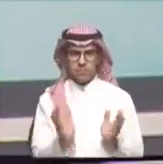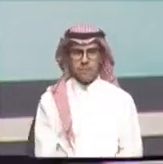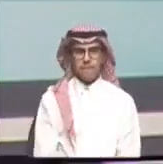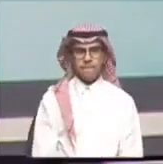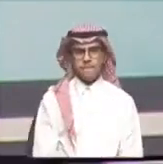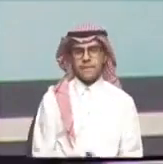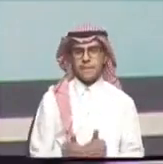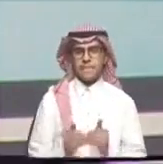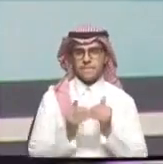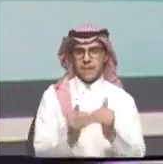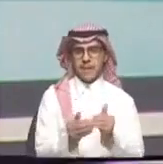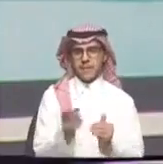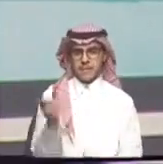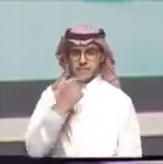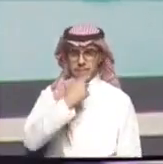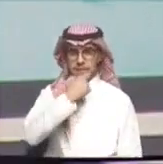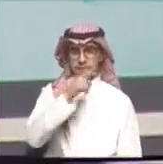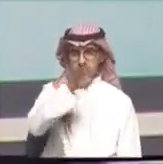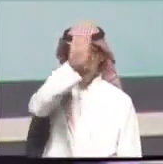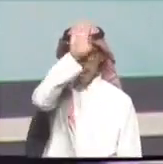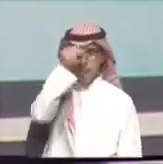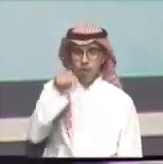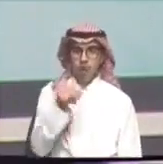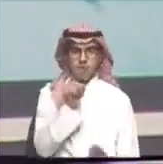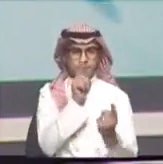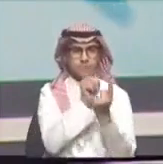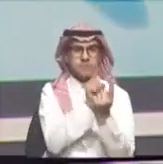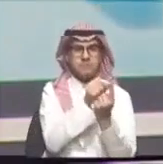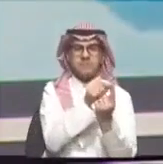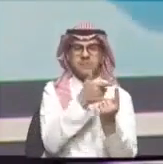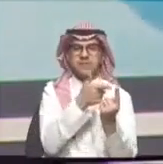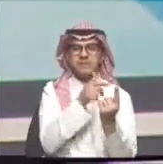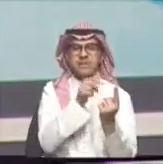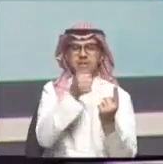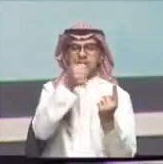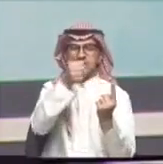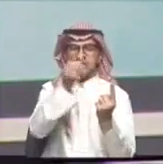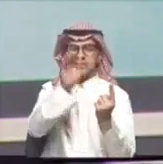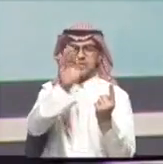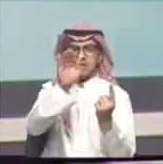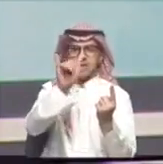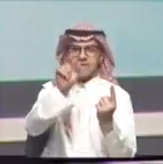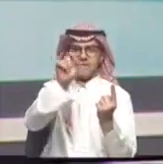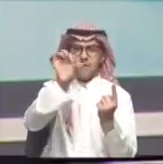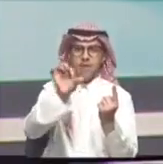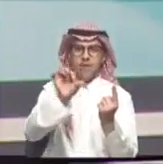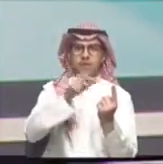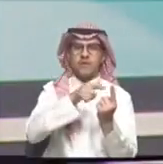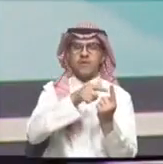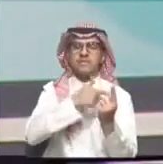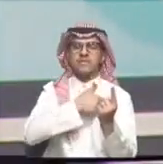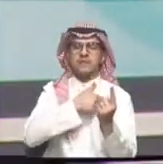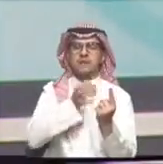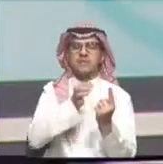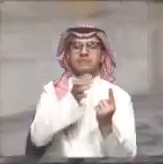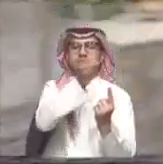كما التقى خادم الحرمين الشريفين اليوم فقامت رئيس إيسوفو محمودو رئيس جمهورية النيجر، وذلك في